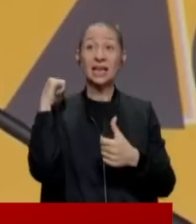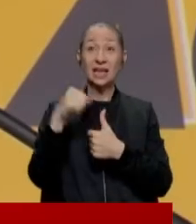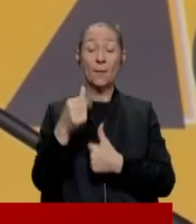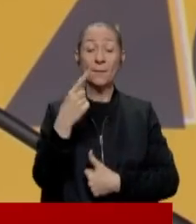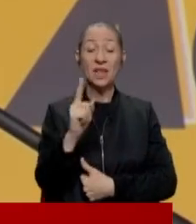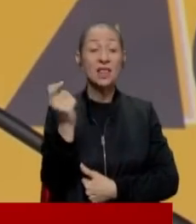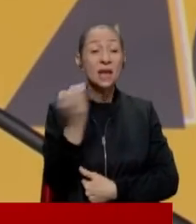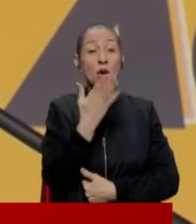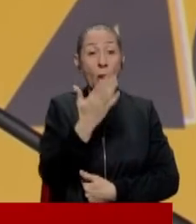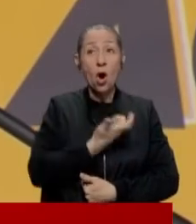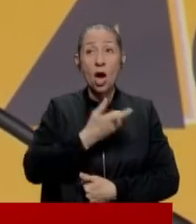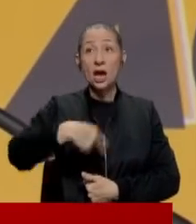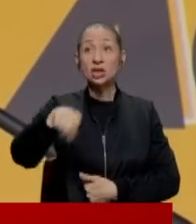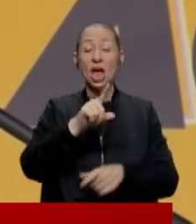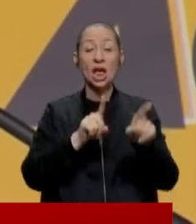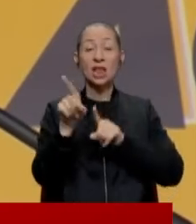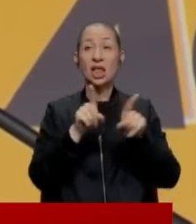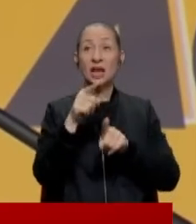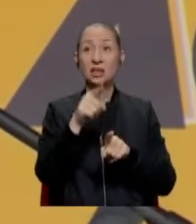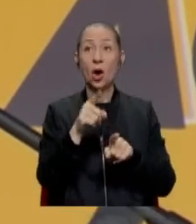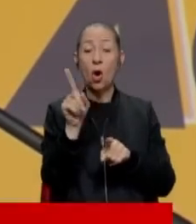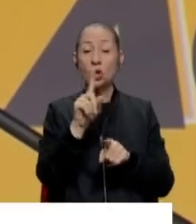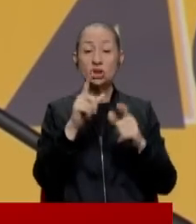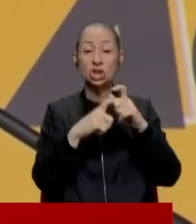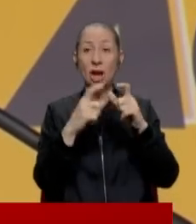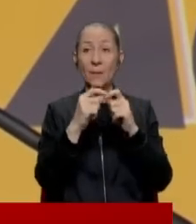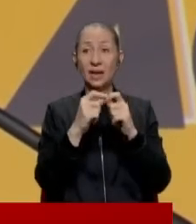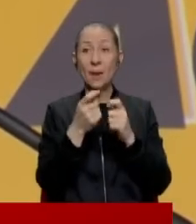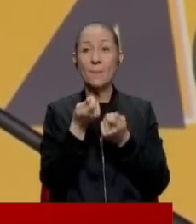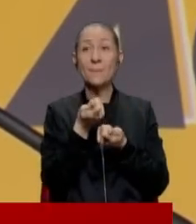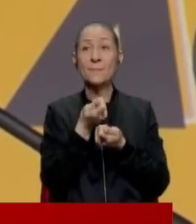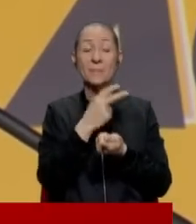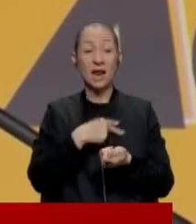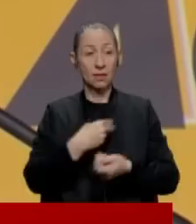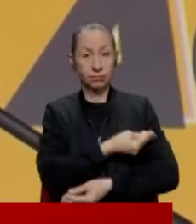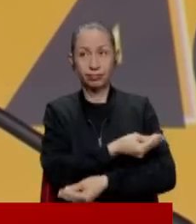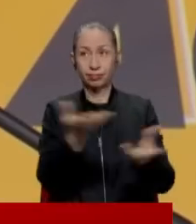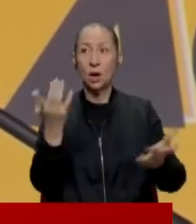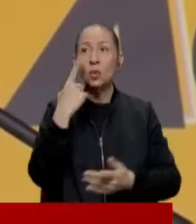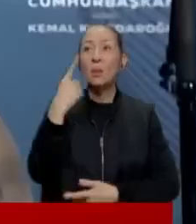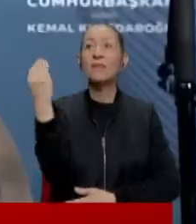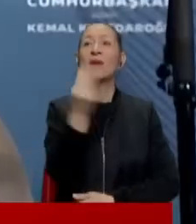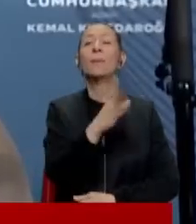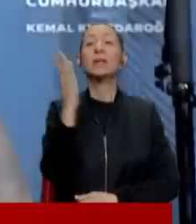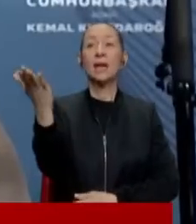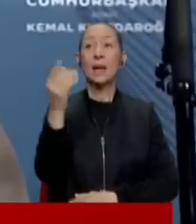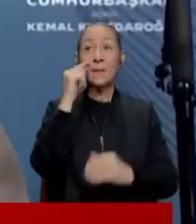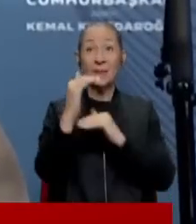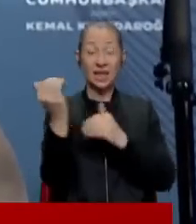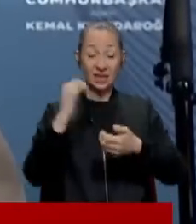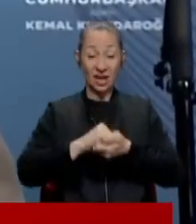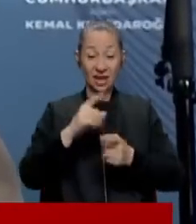binlerce öğrenciye internetini onar GB internetini belediyeye verdik hükümet veremedim millet